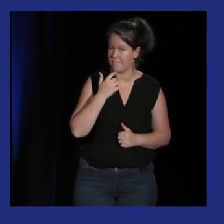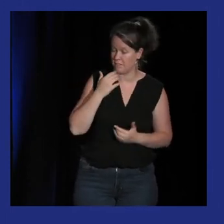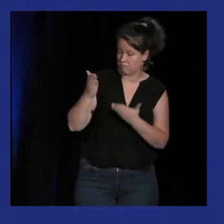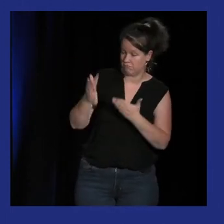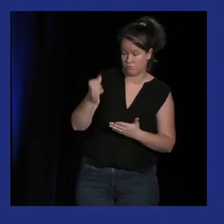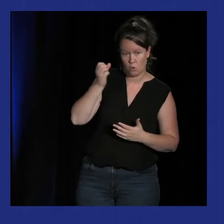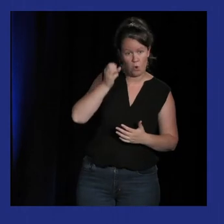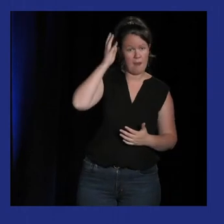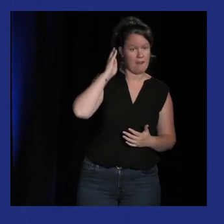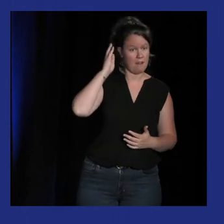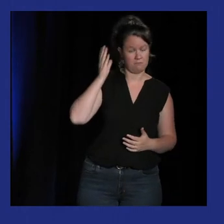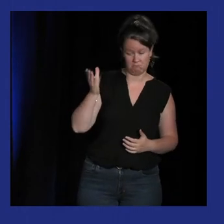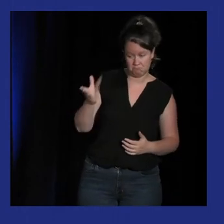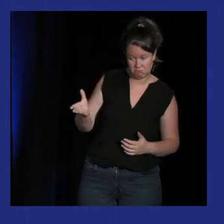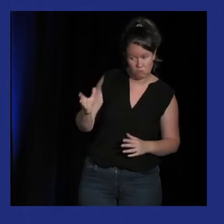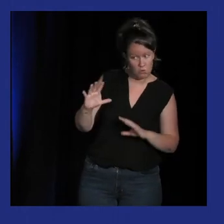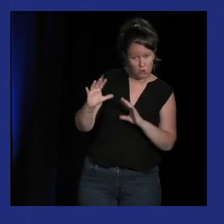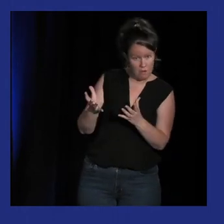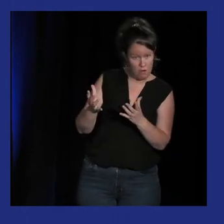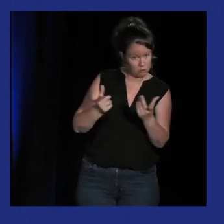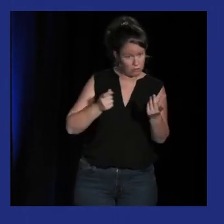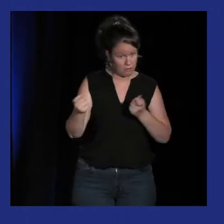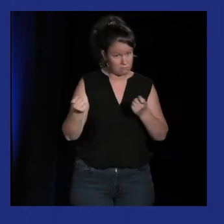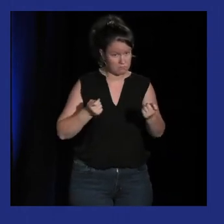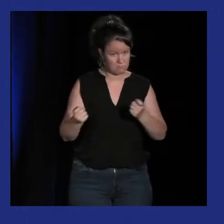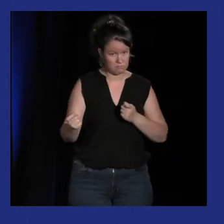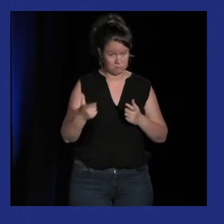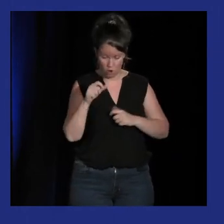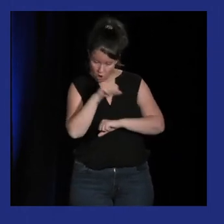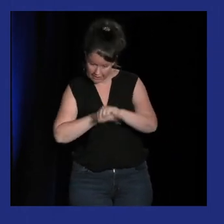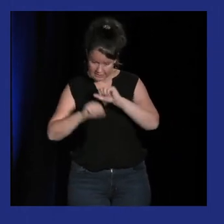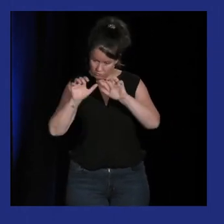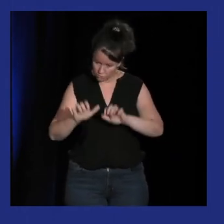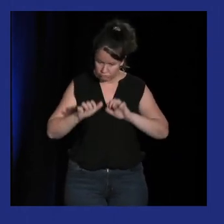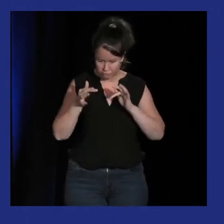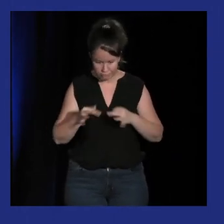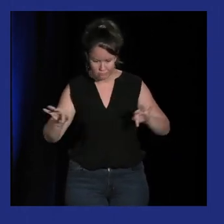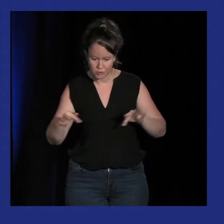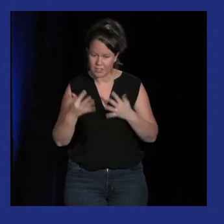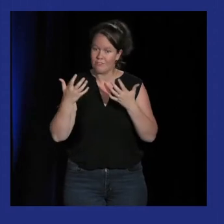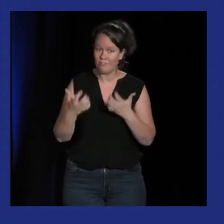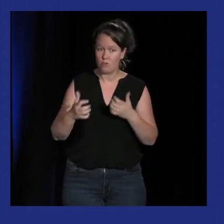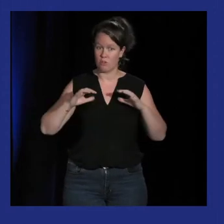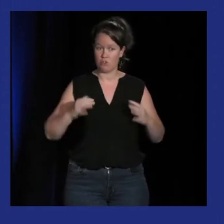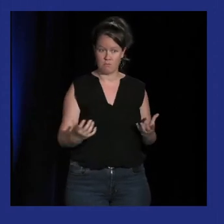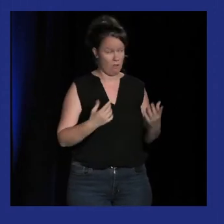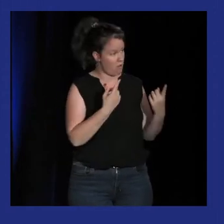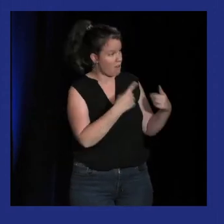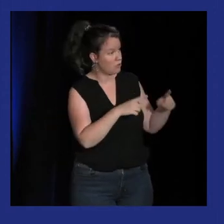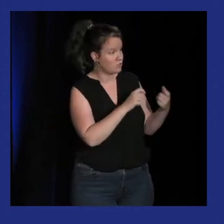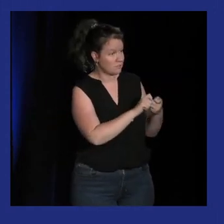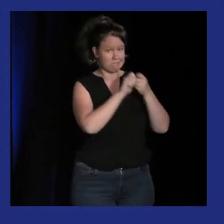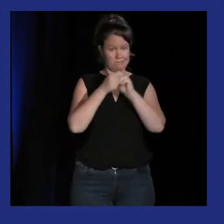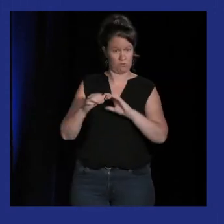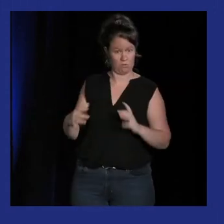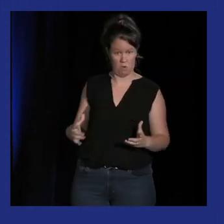tu abordes ce problème pour tes concerts sachant que là je crois savoir que tu es pas toujours libre de tes mouvements là-dessus